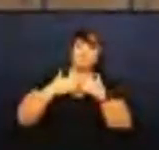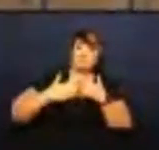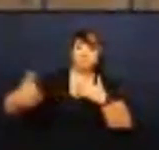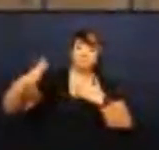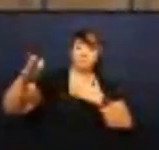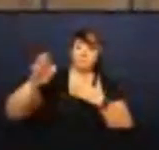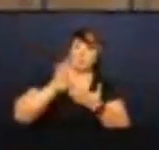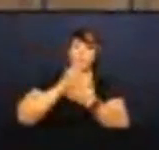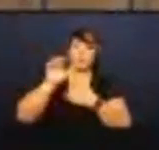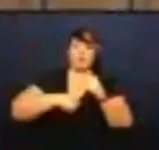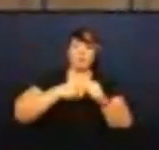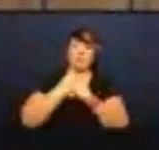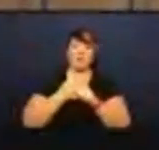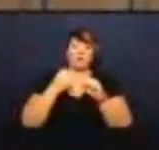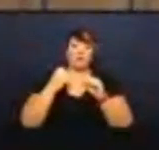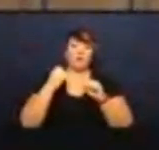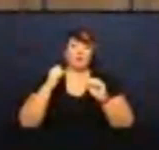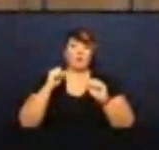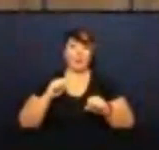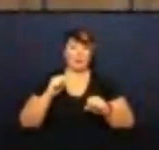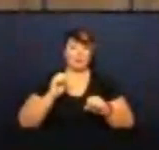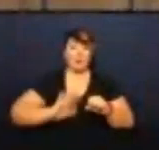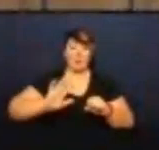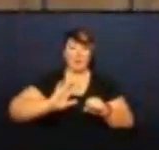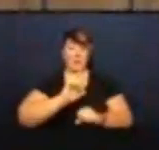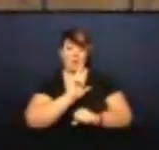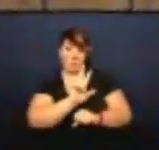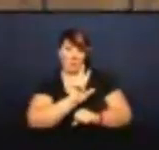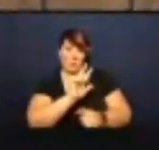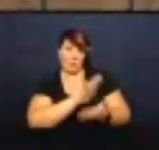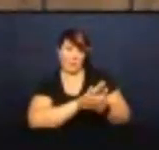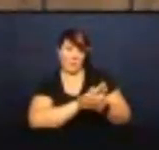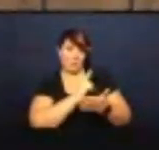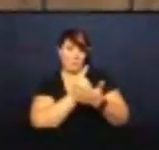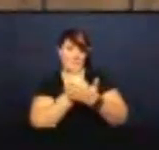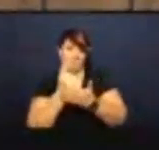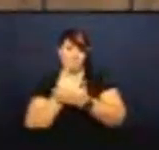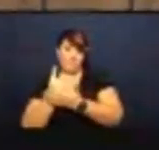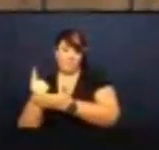uhitaji fulani katika darasa hilo alilonalo.